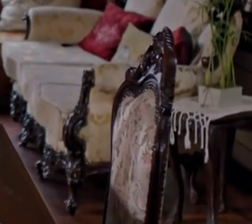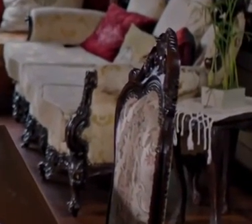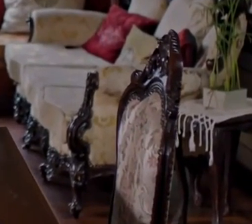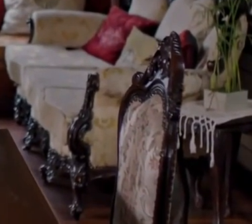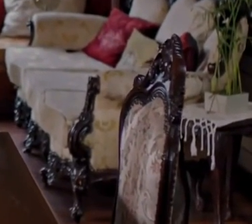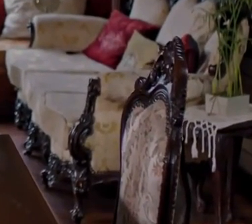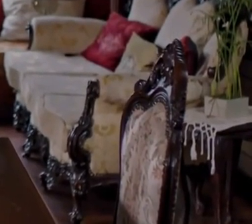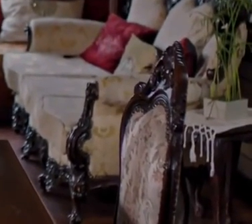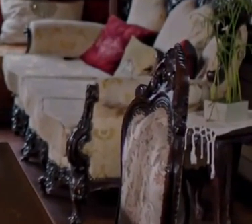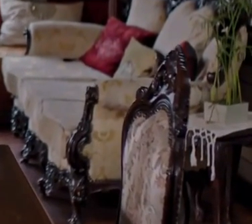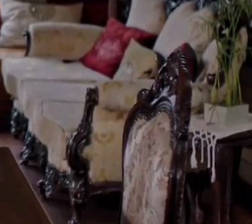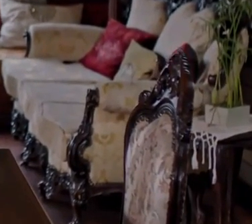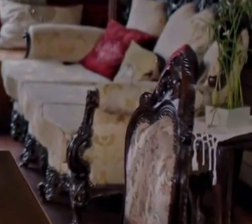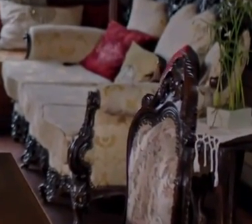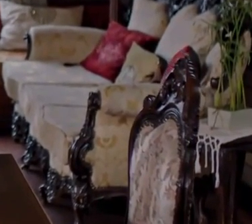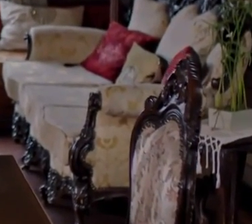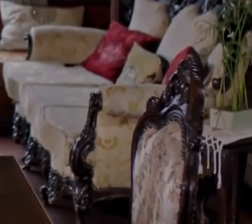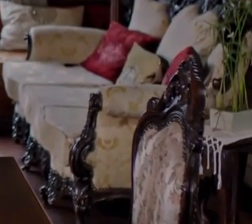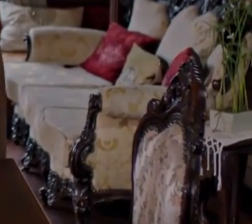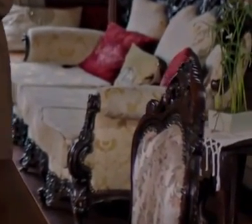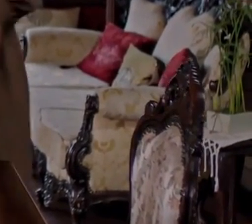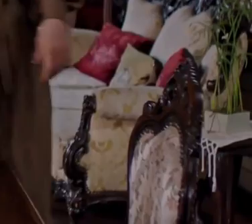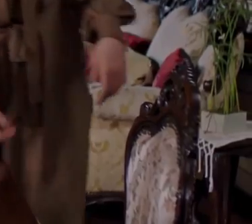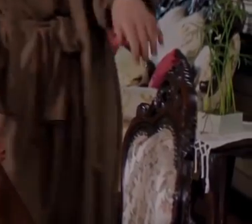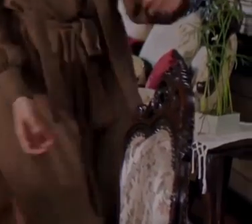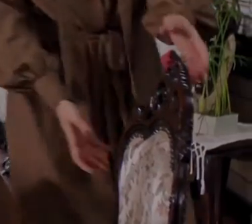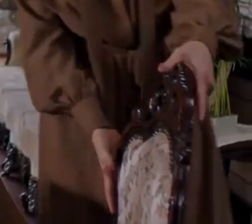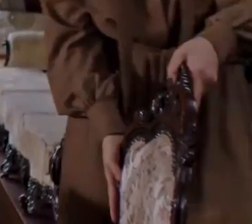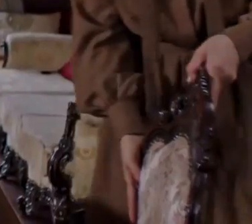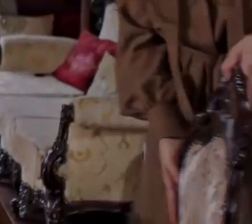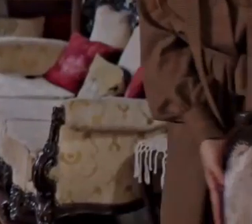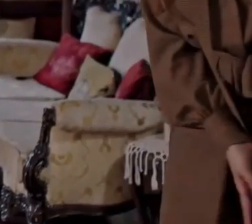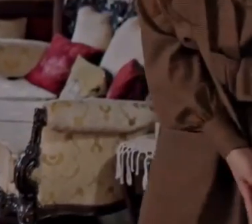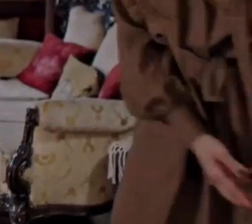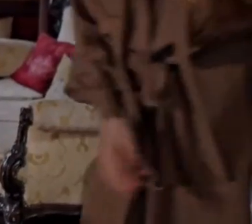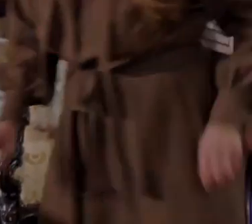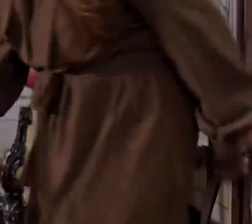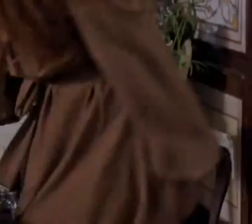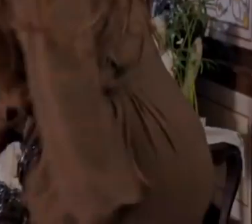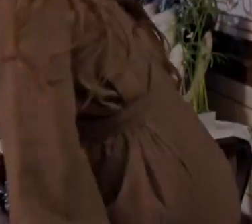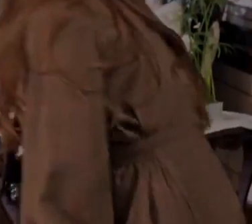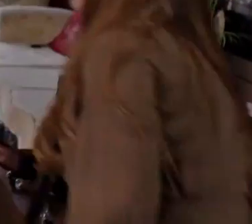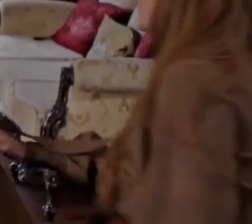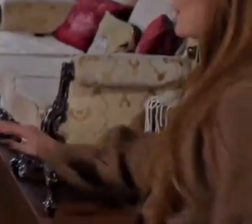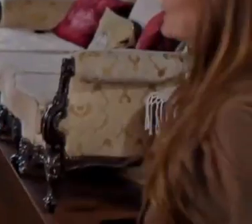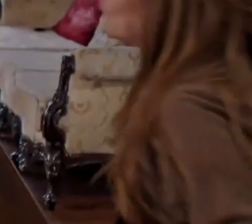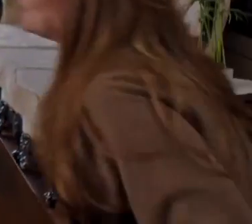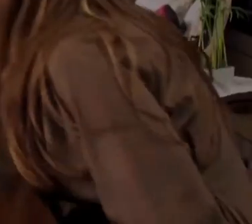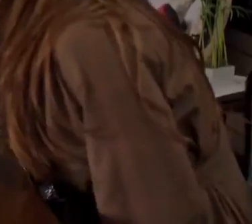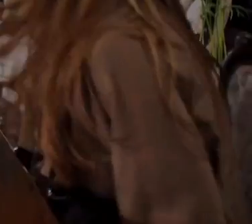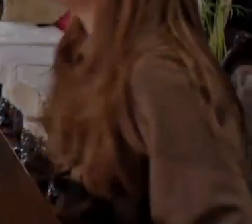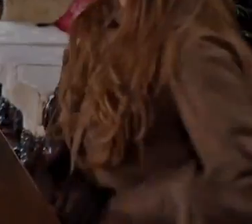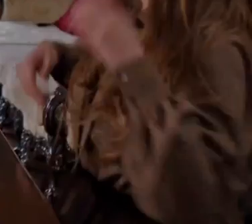bir gülümsemeyle bir süre arkasında durdu. Ardından yanındaki sandalyeyi çekip oturdu. Arda iştahsız iştahsız